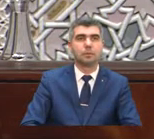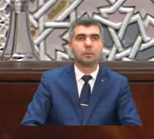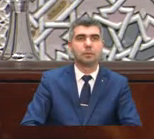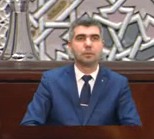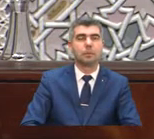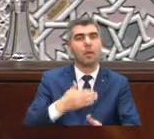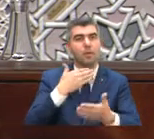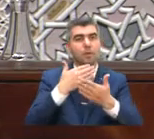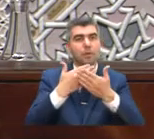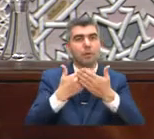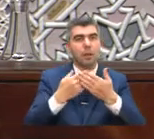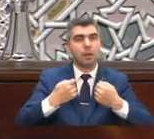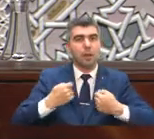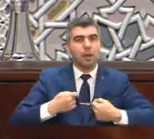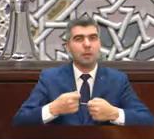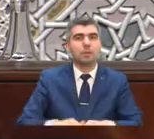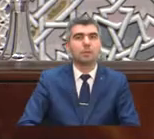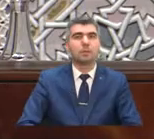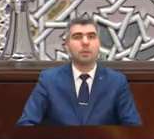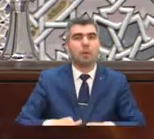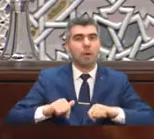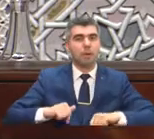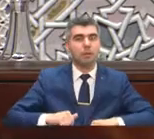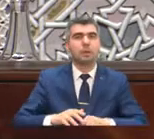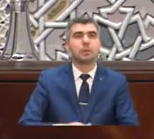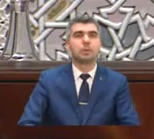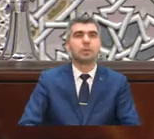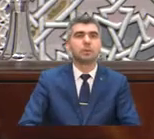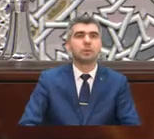شكرا السيد الرئيس. السيد الوزير،